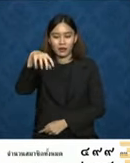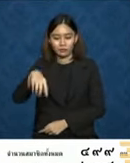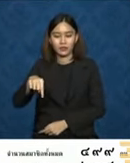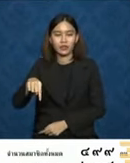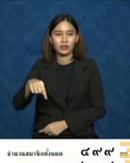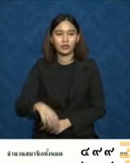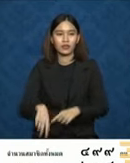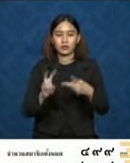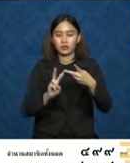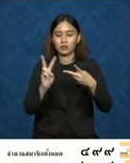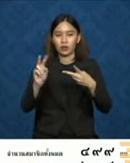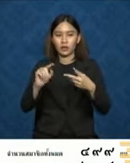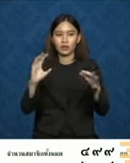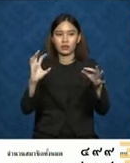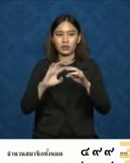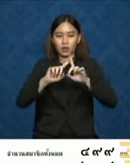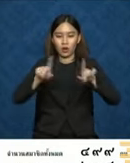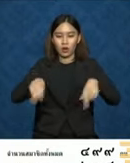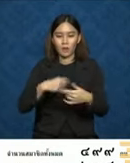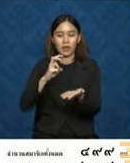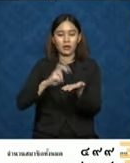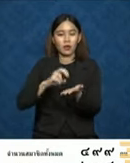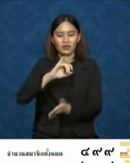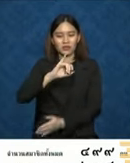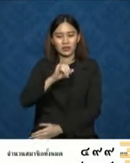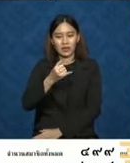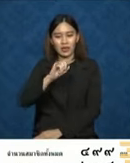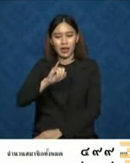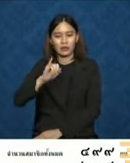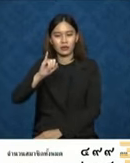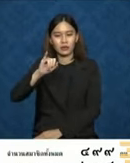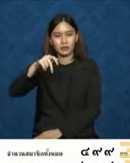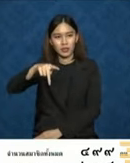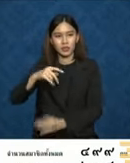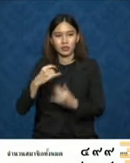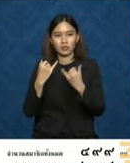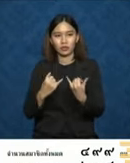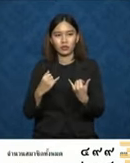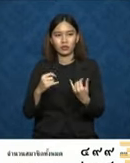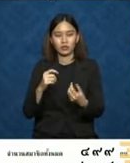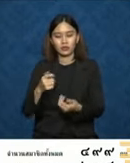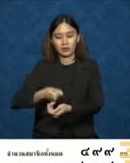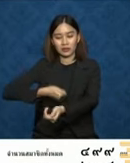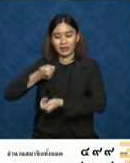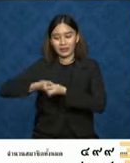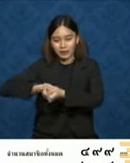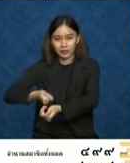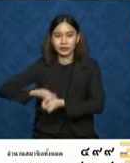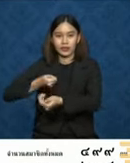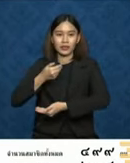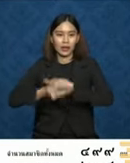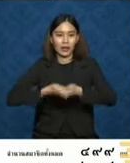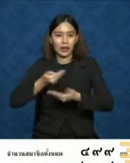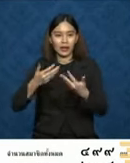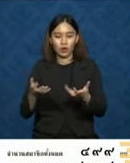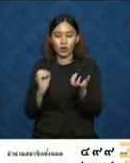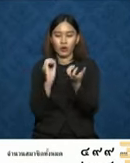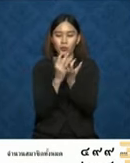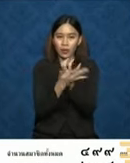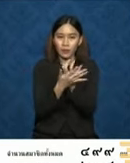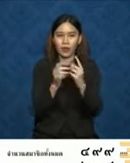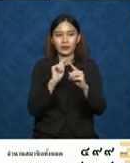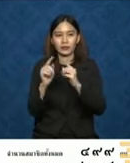ประธานครับเป็นเรื่องที่เกี่ยวกับใบรับรอง Jครับตอนนี้ก็ใกล้ที่จะเข้าสู่ฤดูกการเก็บเกกี่ยวอีกไม่ช้านะครับที่จะมีการส่งผลไม้ของ